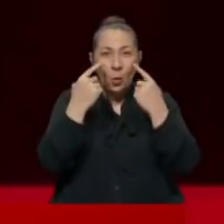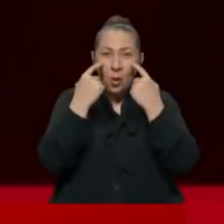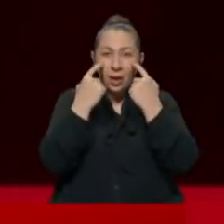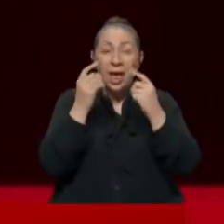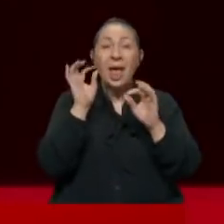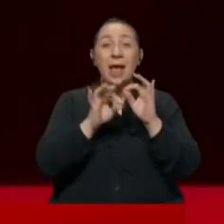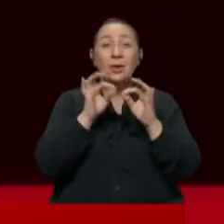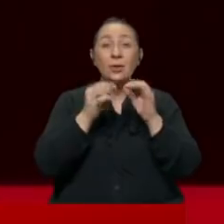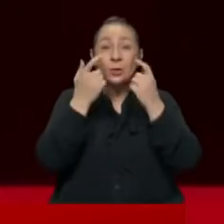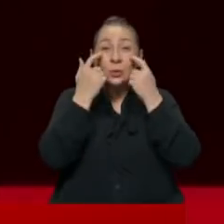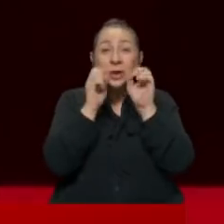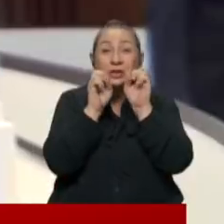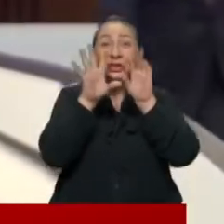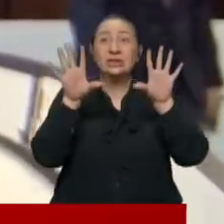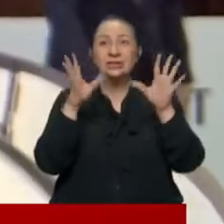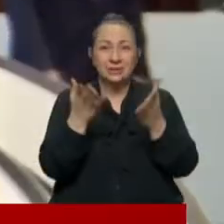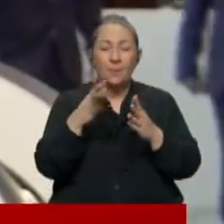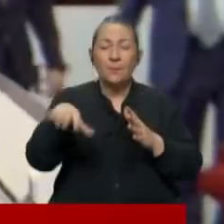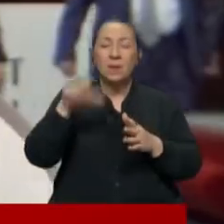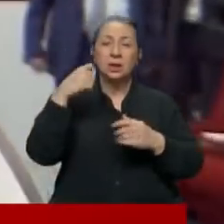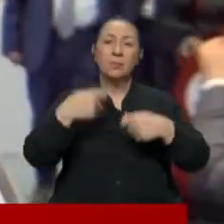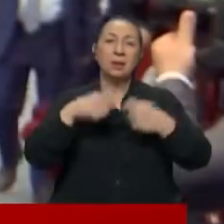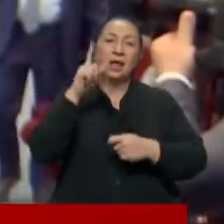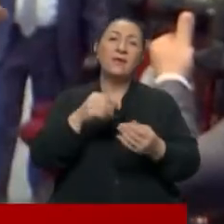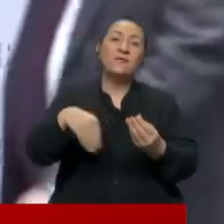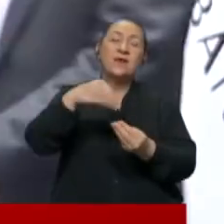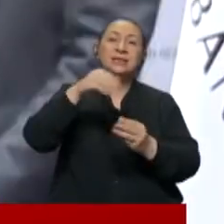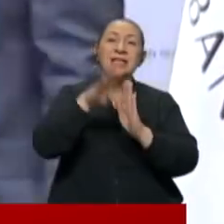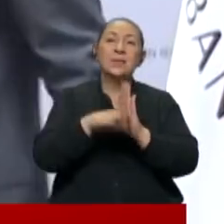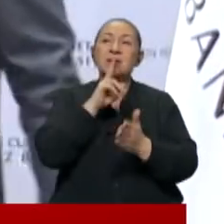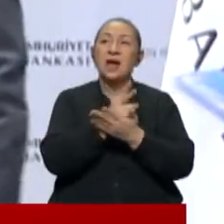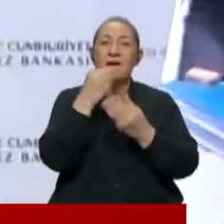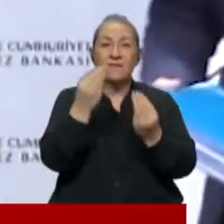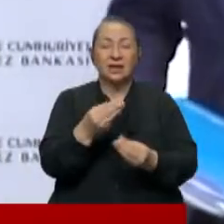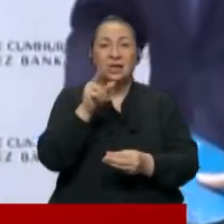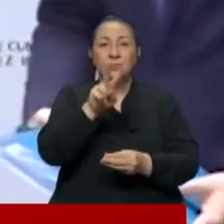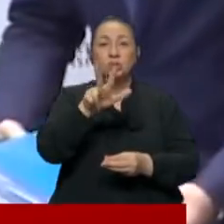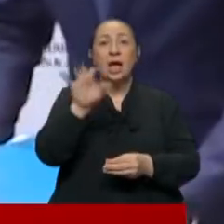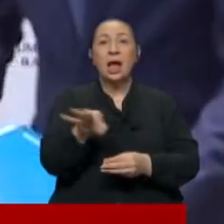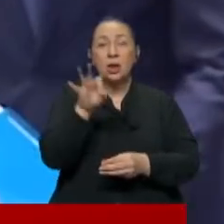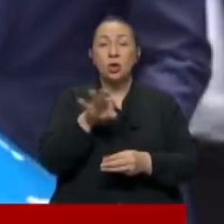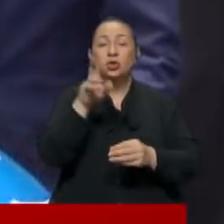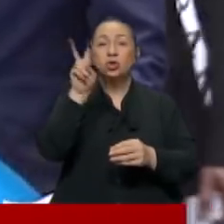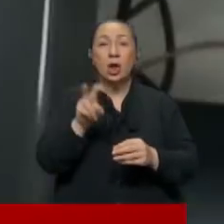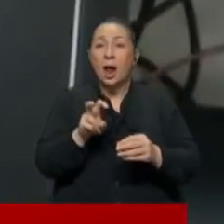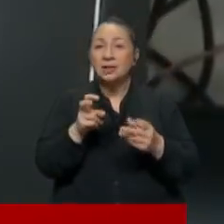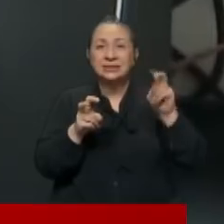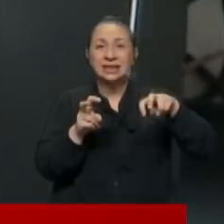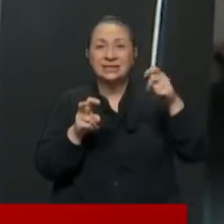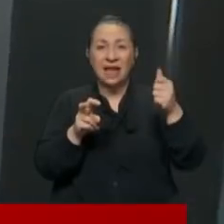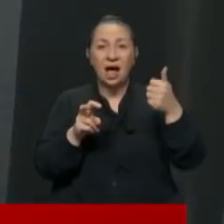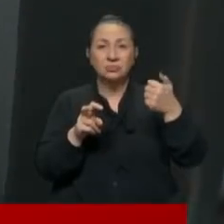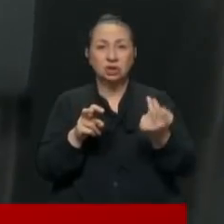görüyorsunuz ekonomi gözlerdeki ışıktır Merkez Bankası'nın ilk faiz indirimi kararını verdiği 23 Eylül'de dolar kuru